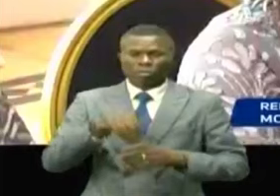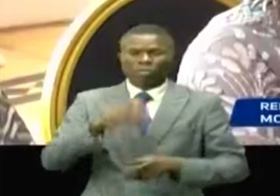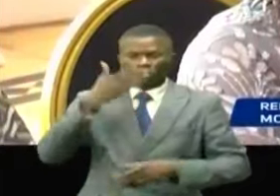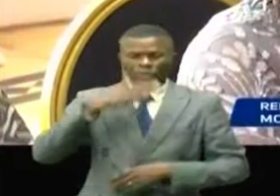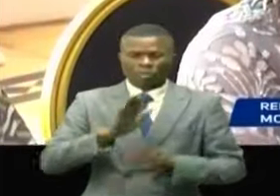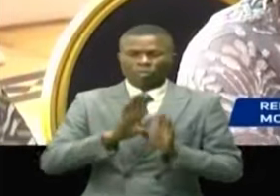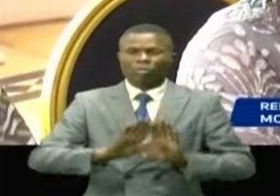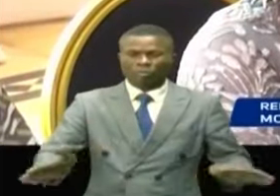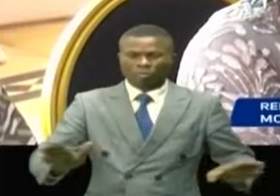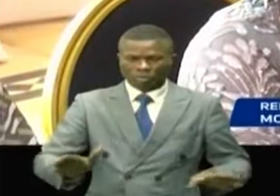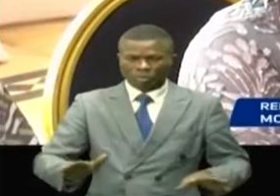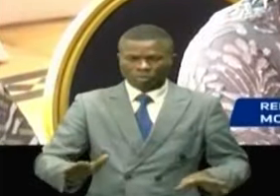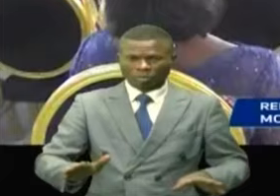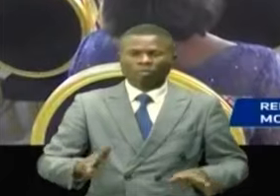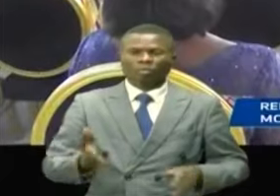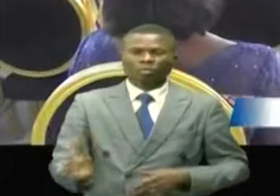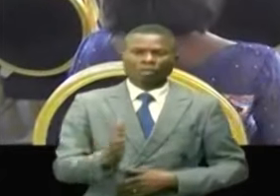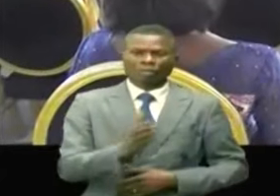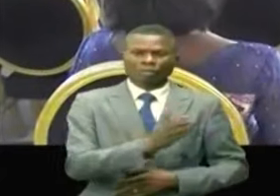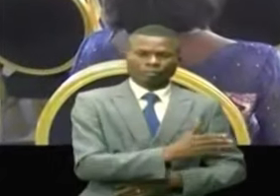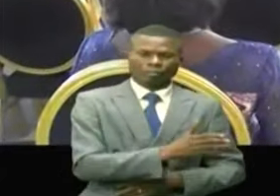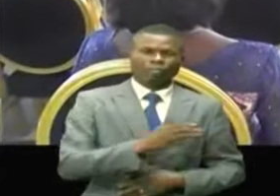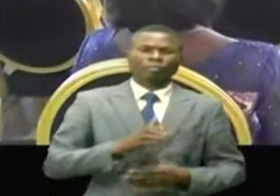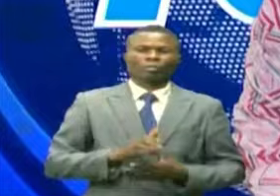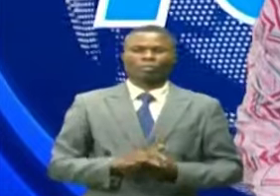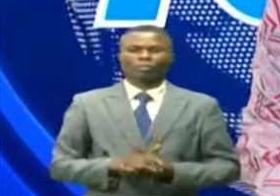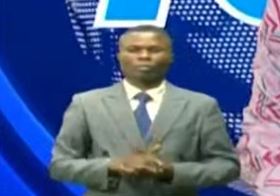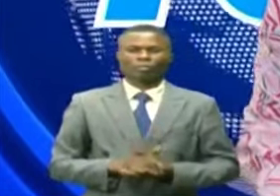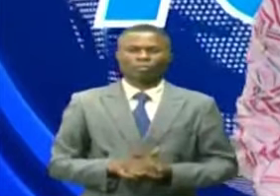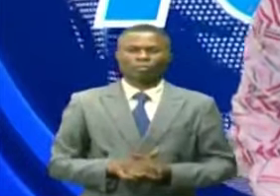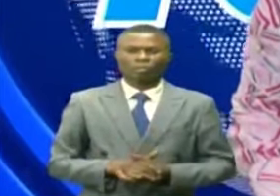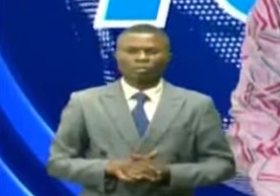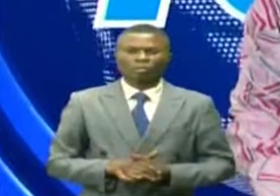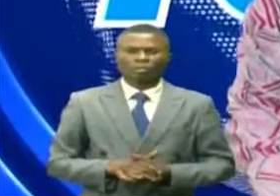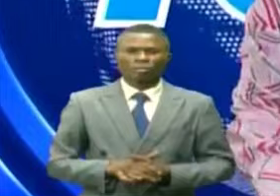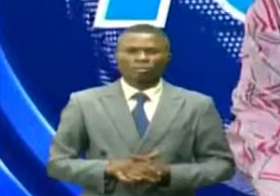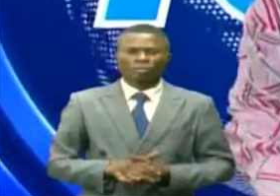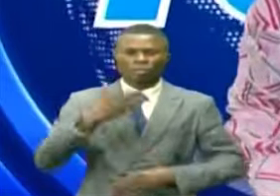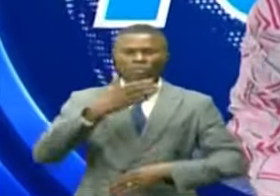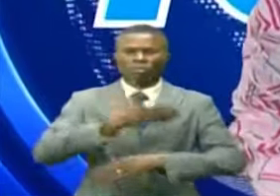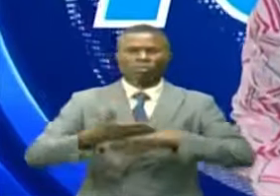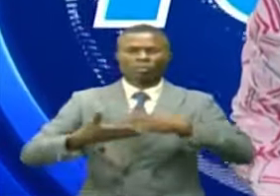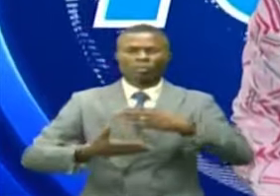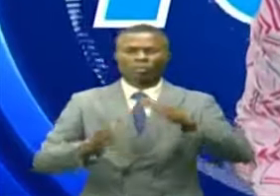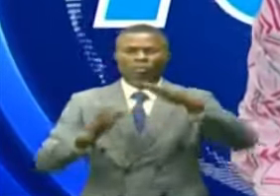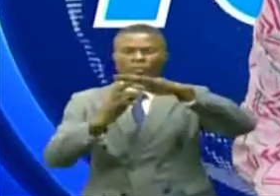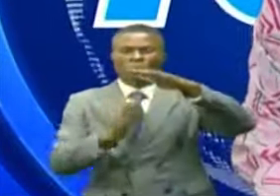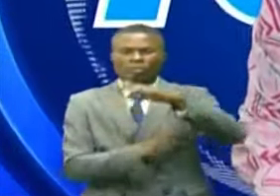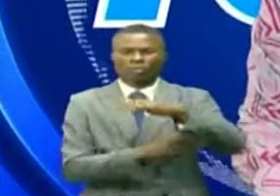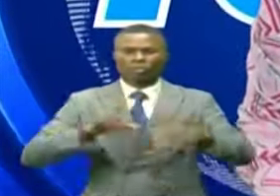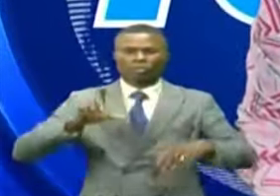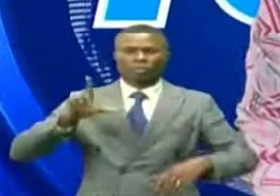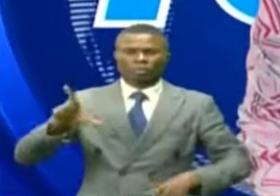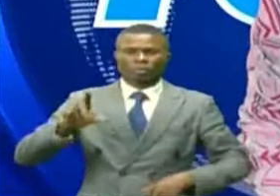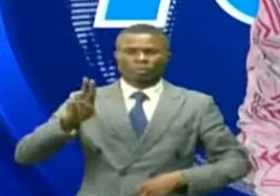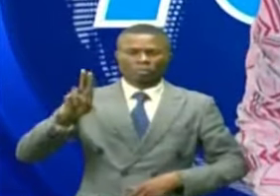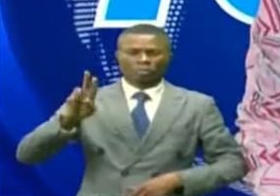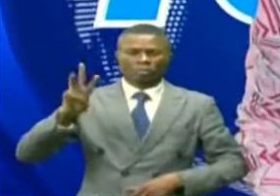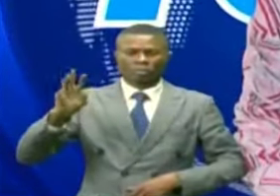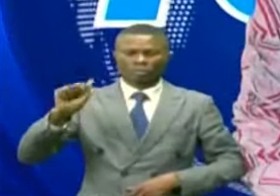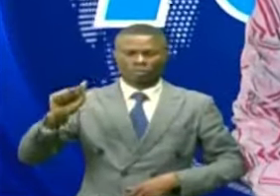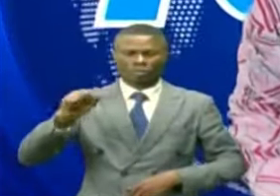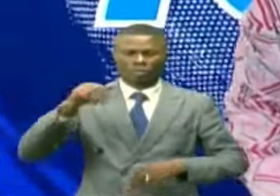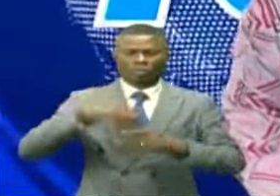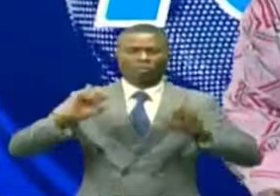approprié cela dans la vaccination de routine la construction du pon louvoir par la société gold